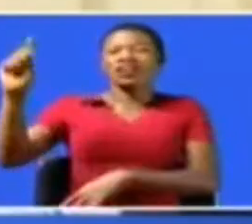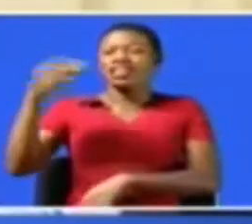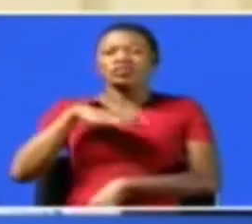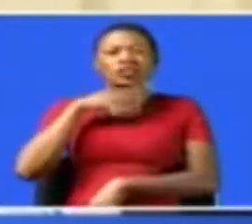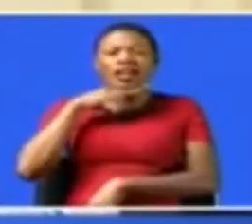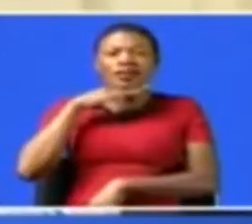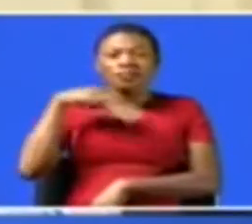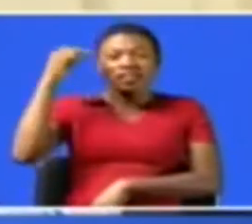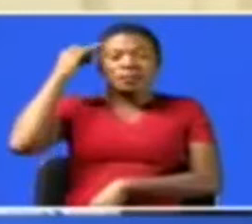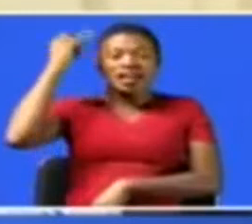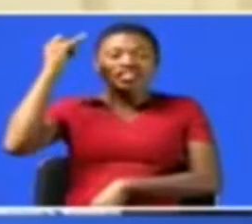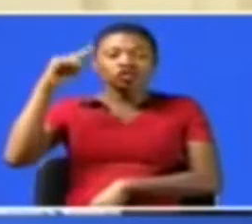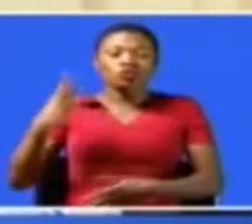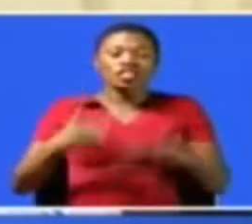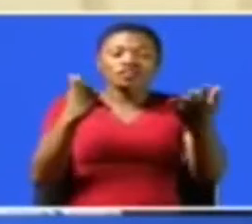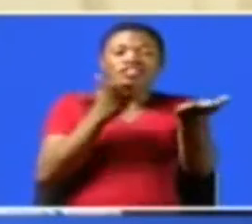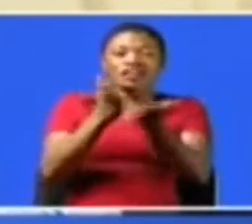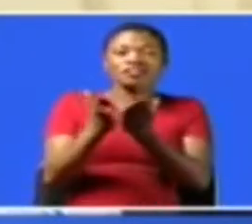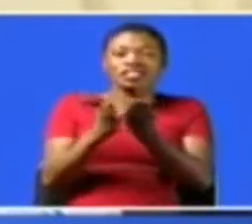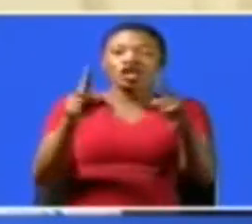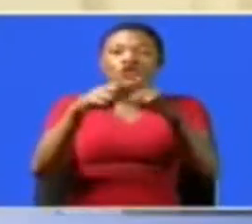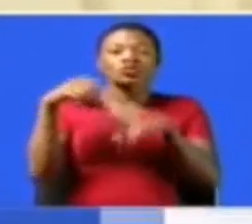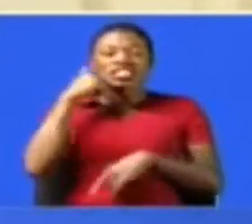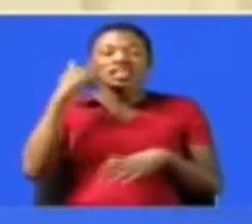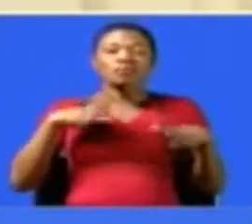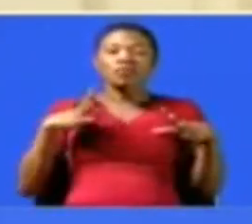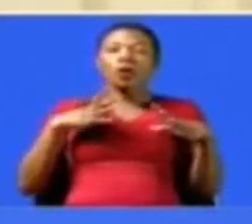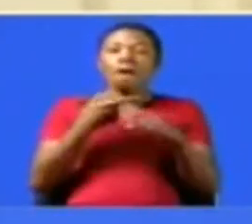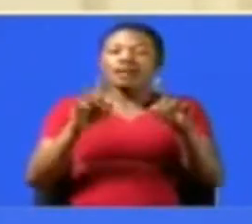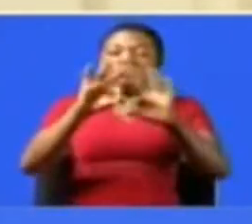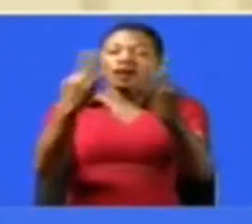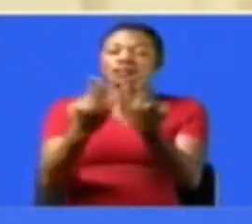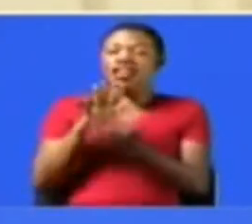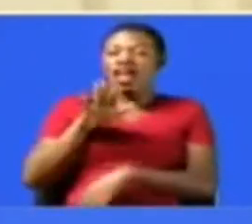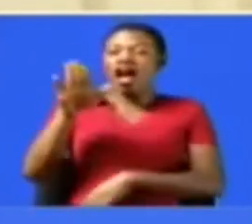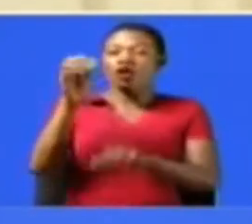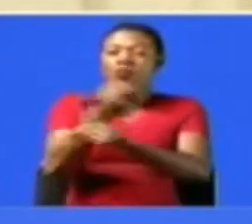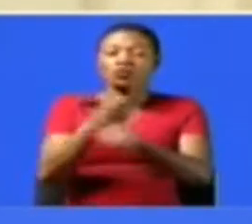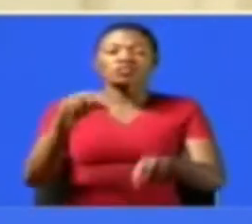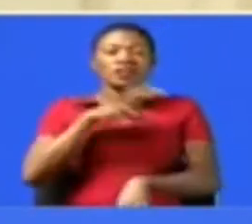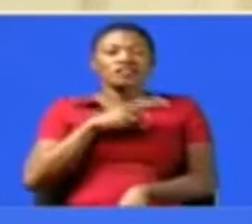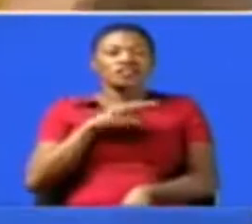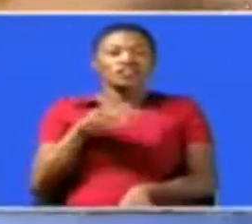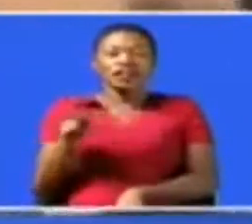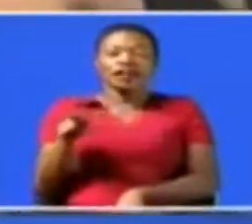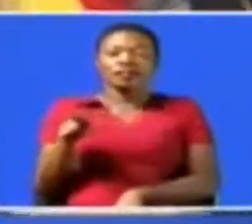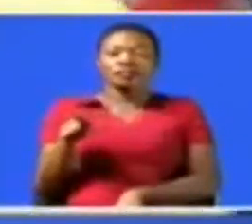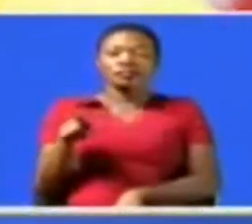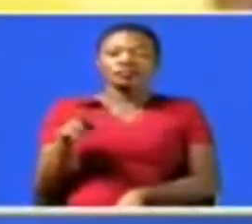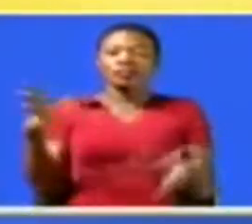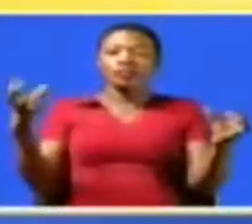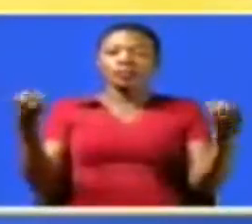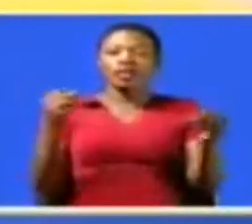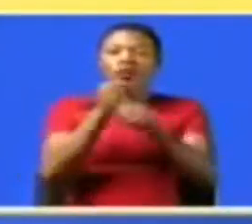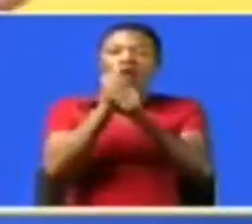can imagine you are offering services to sick people but your family cannot benefit from the same. Wengi